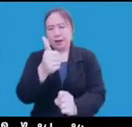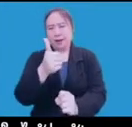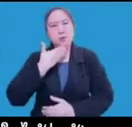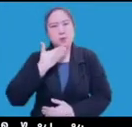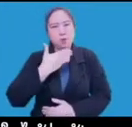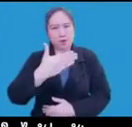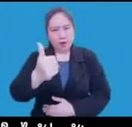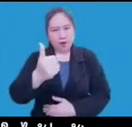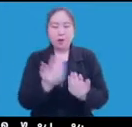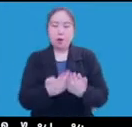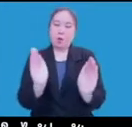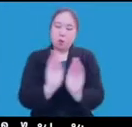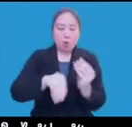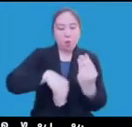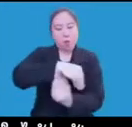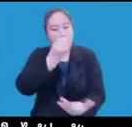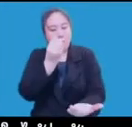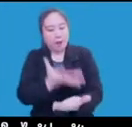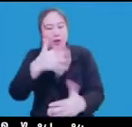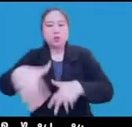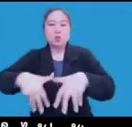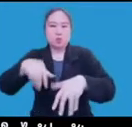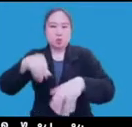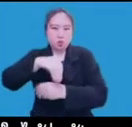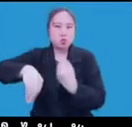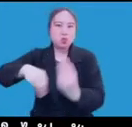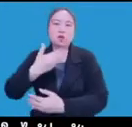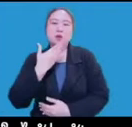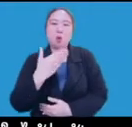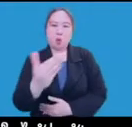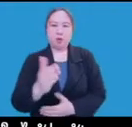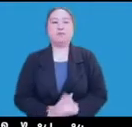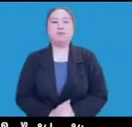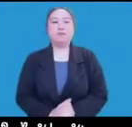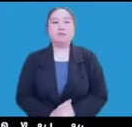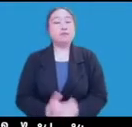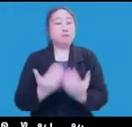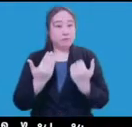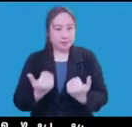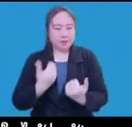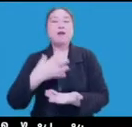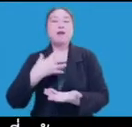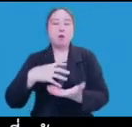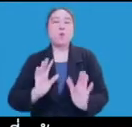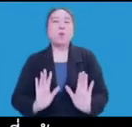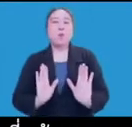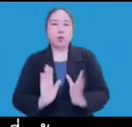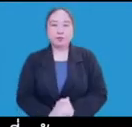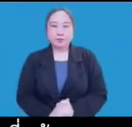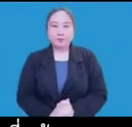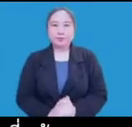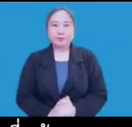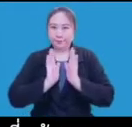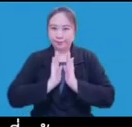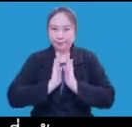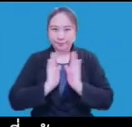างมั่นคงครอบครัวก็จะมั่งคั่งชุมชนก็จะยั่งยืนค่ะในส่วนนี้ขอนำเรียนเท่านี้ก่อนนะคะ